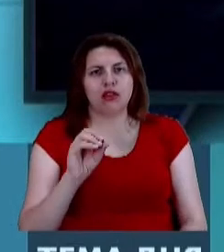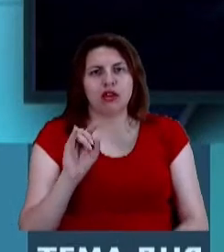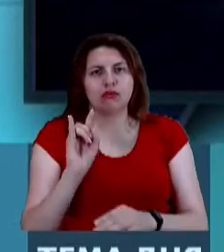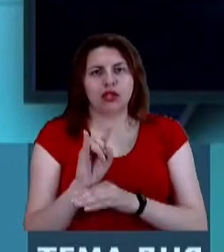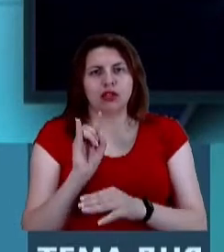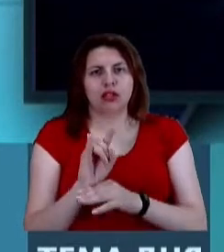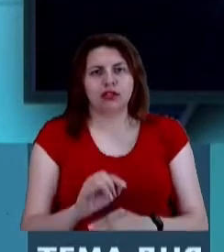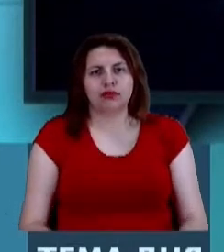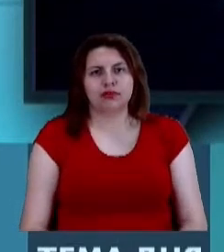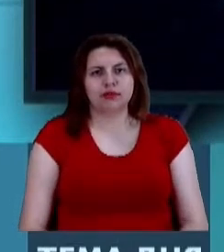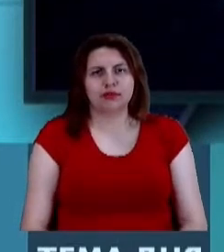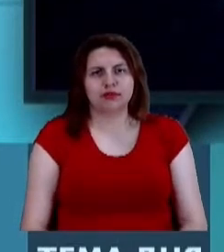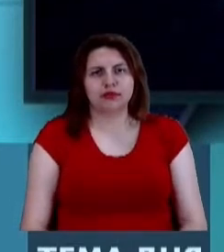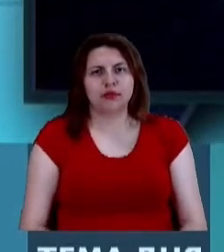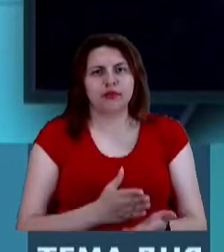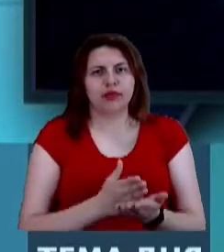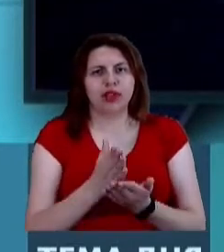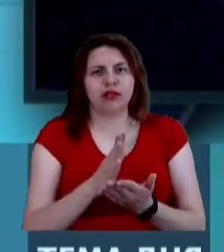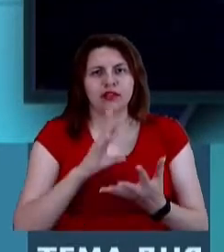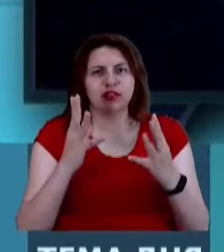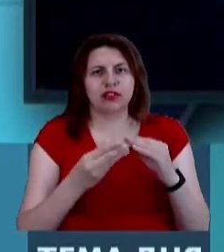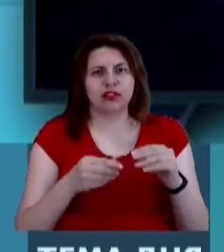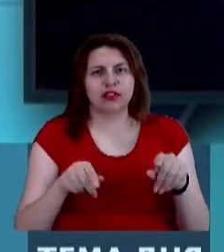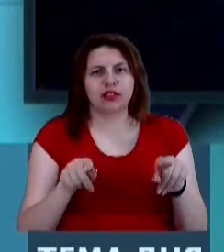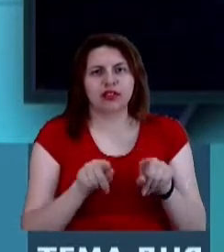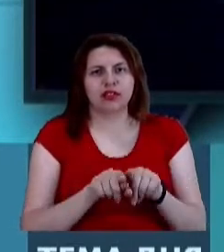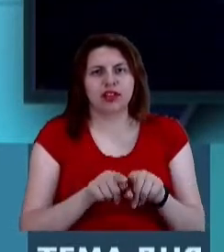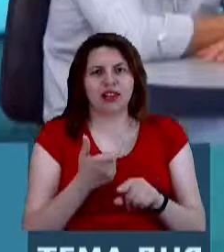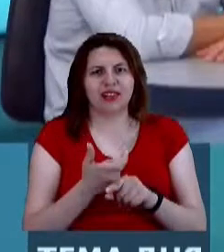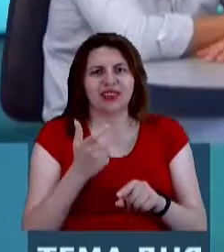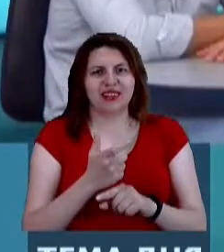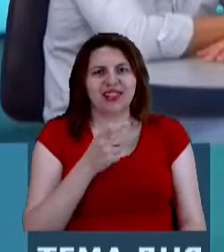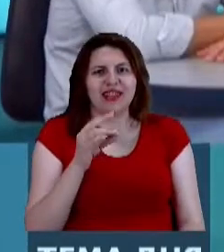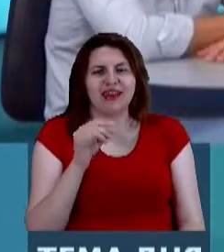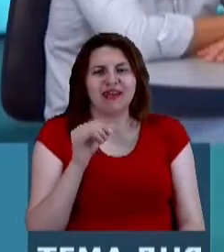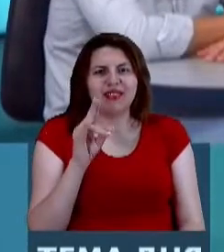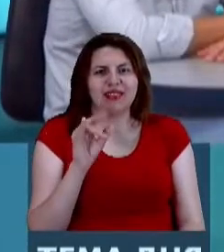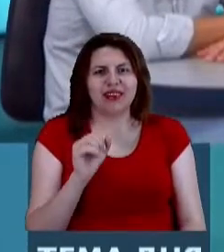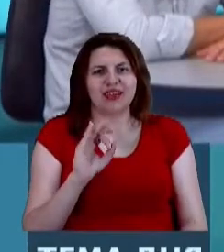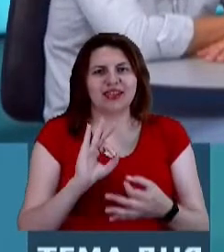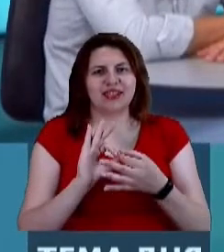Політика – це взагалі така справа доволі делікатна. І складна. І складна. Ну,